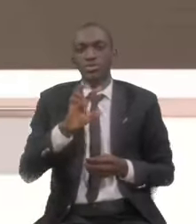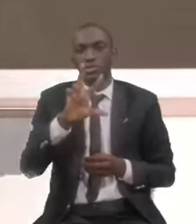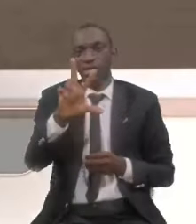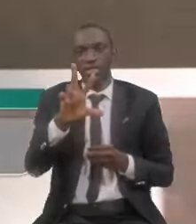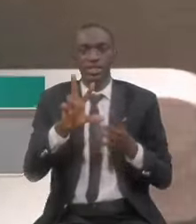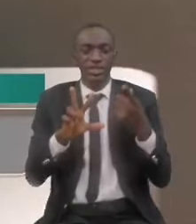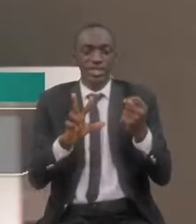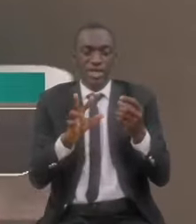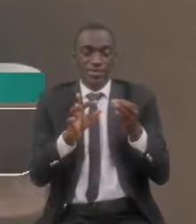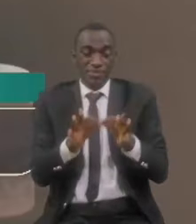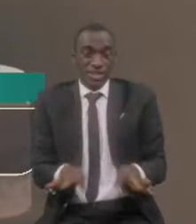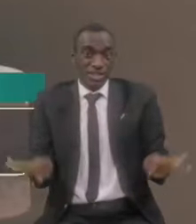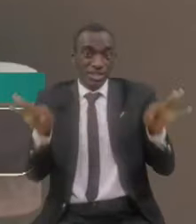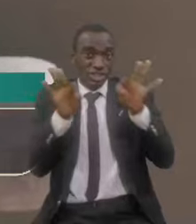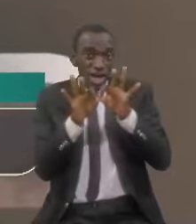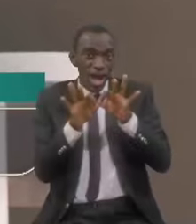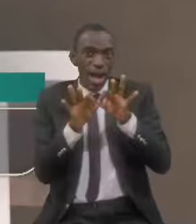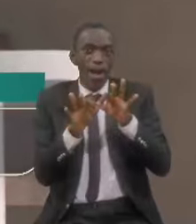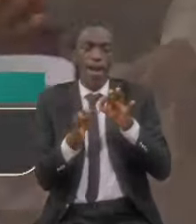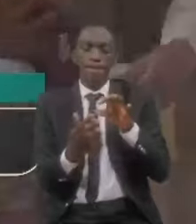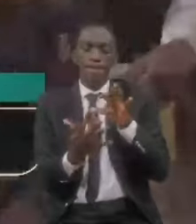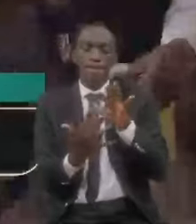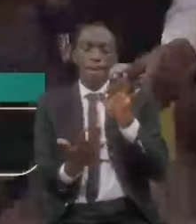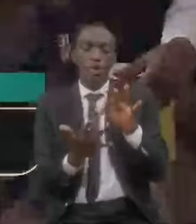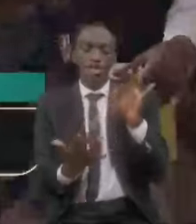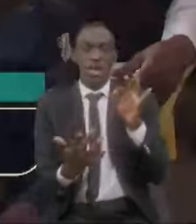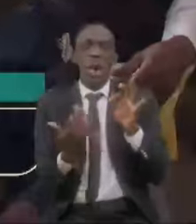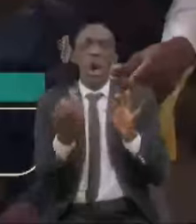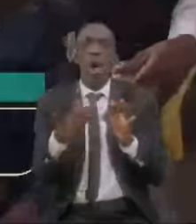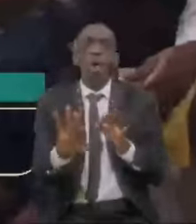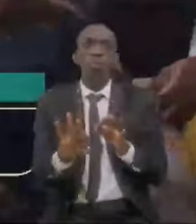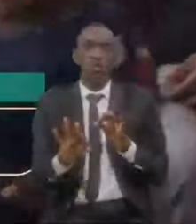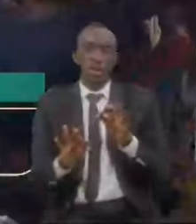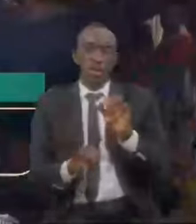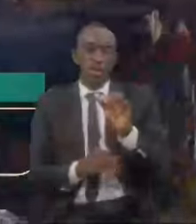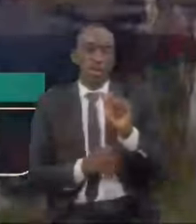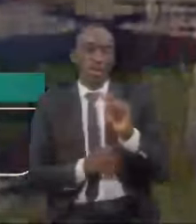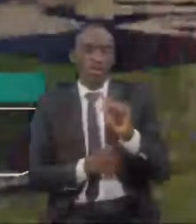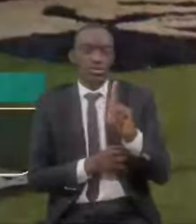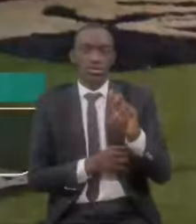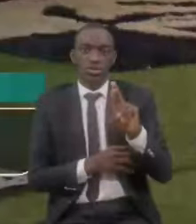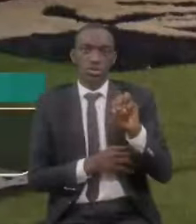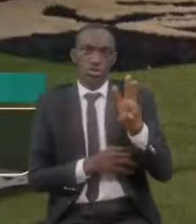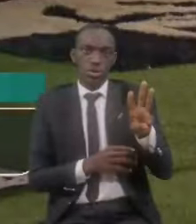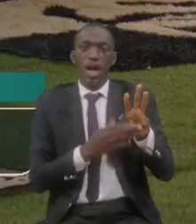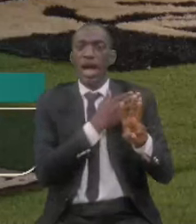essentielles d'André et son attitude.